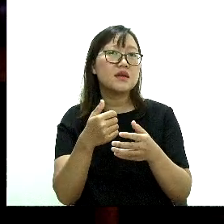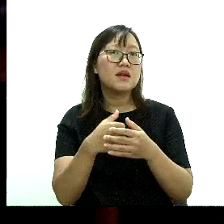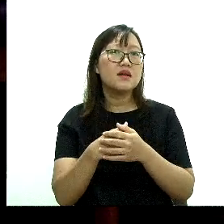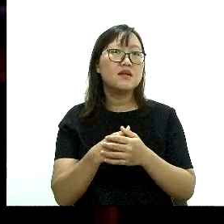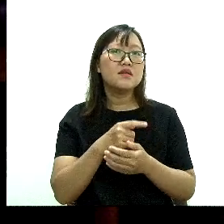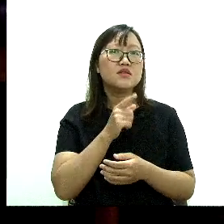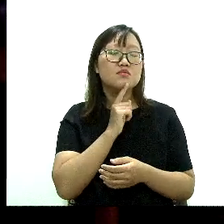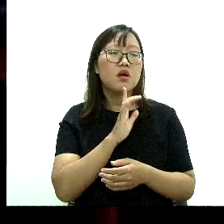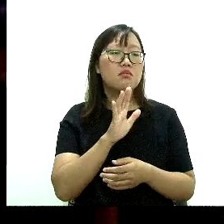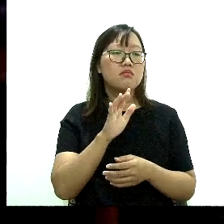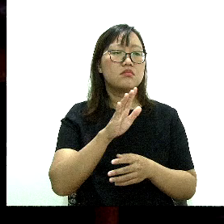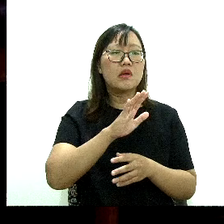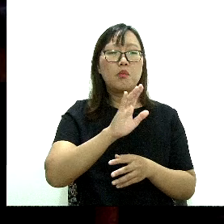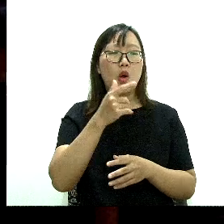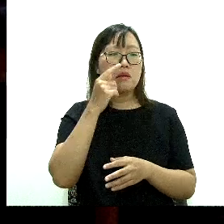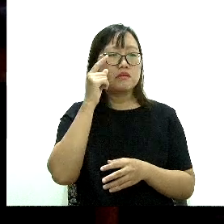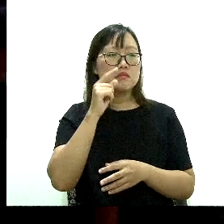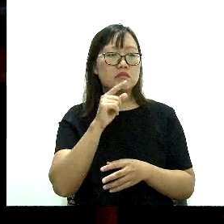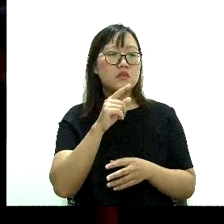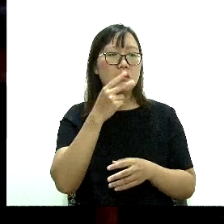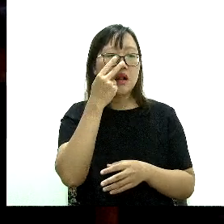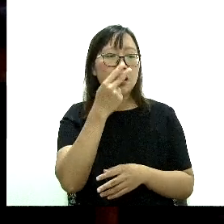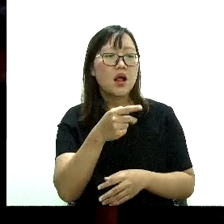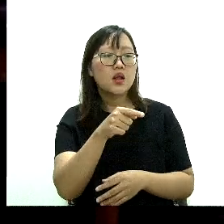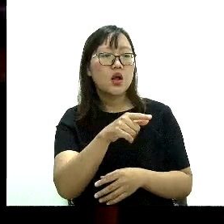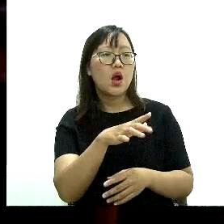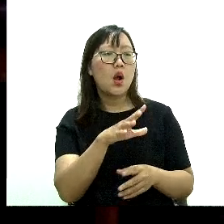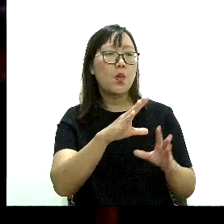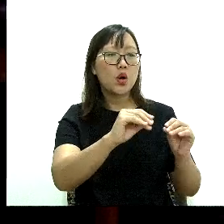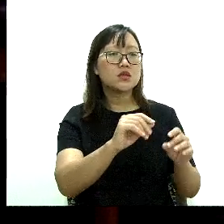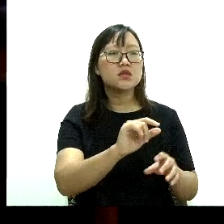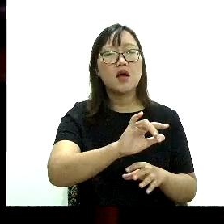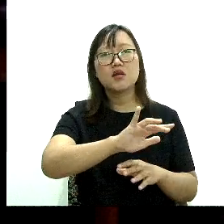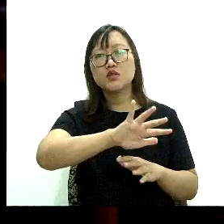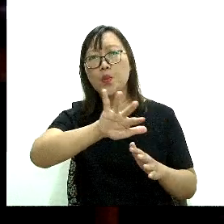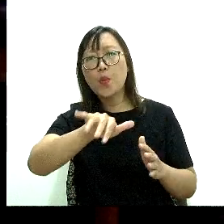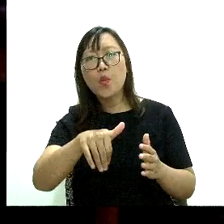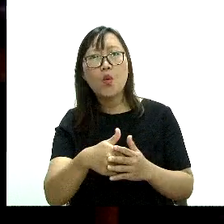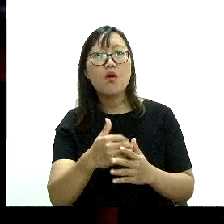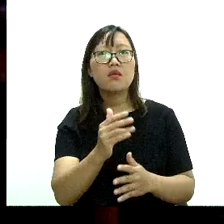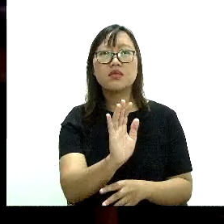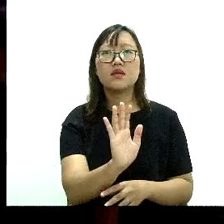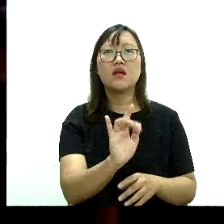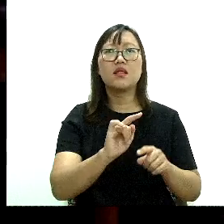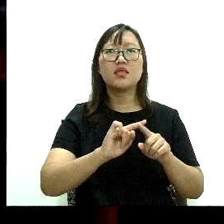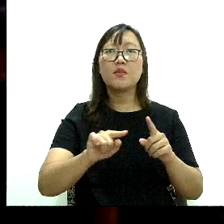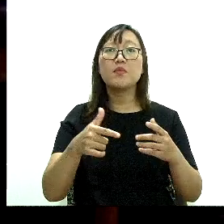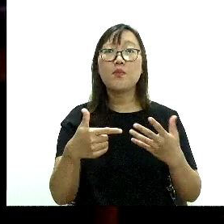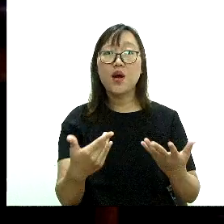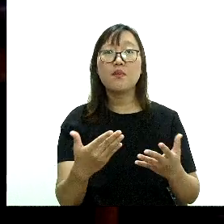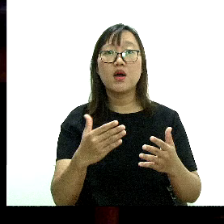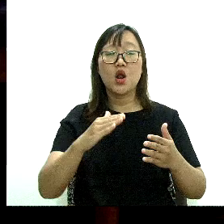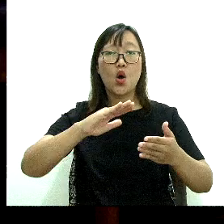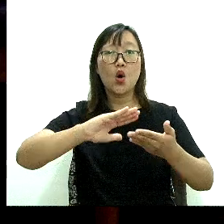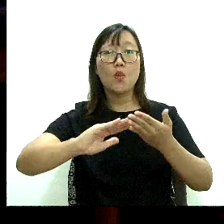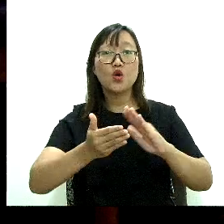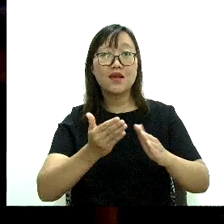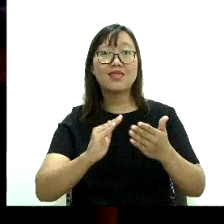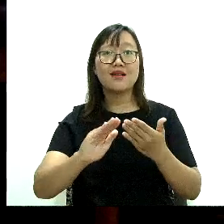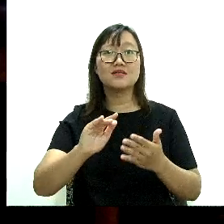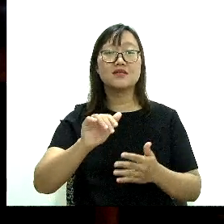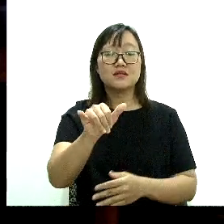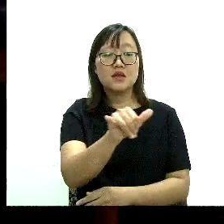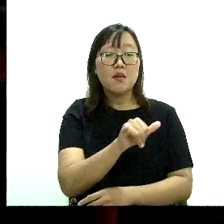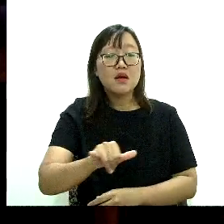imbalan dan jasa. Tetapi harus diletakkan dalam konteks keluarga, komunitas yang didasari